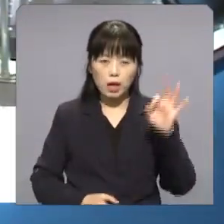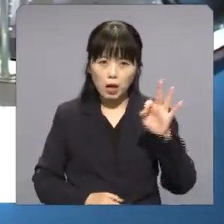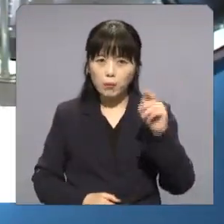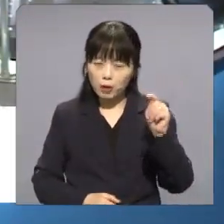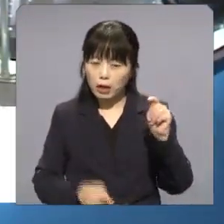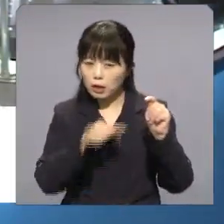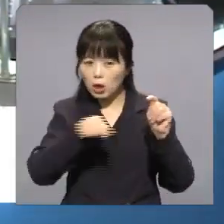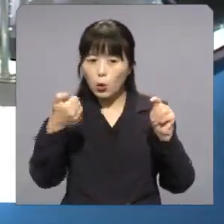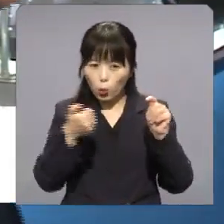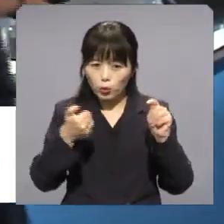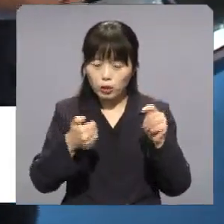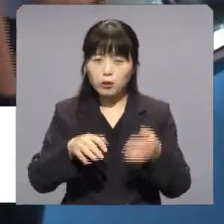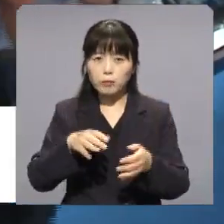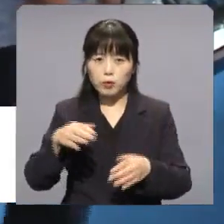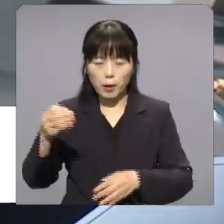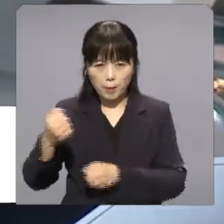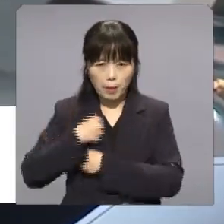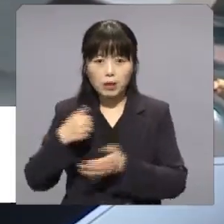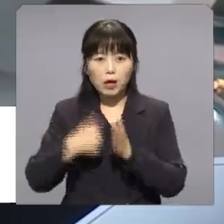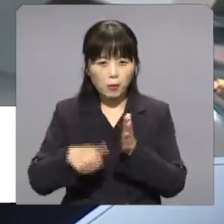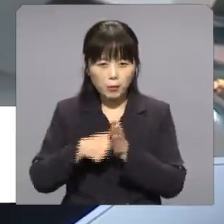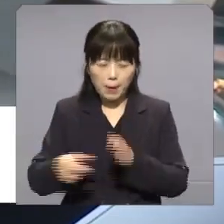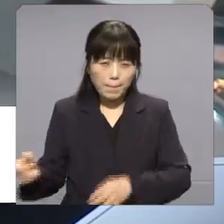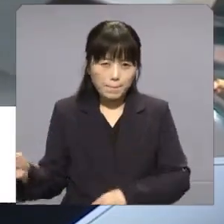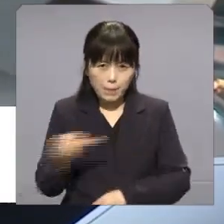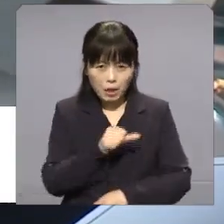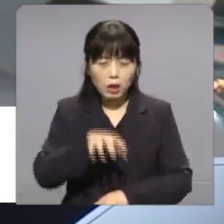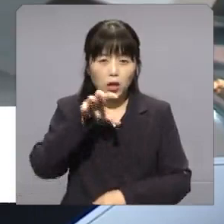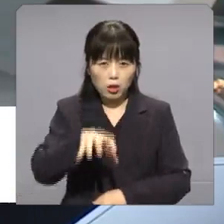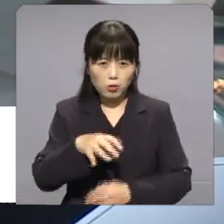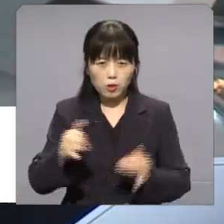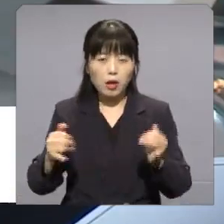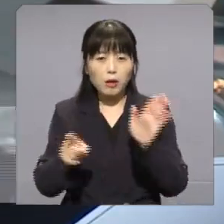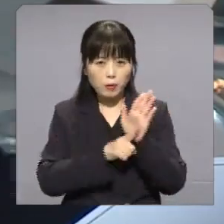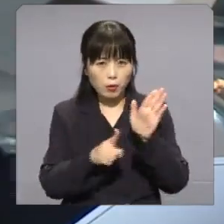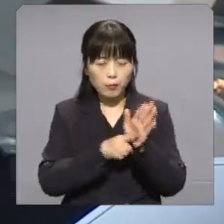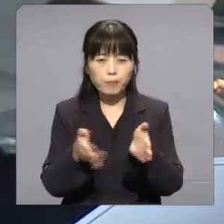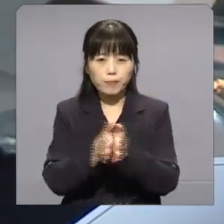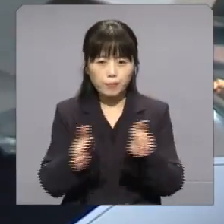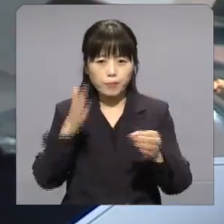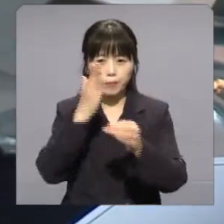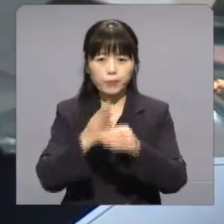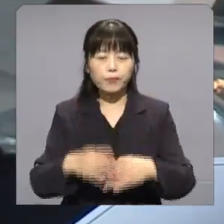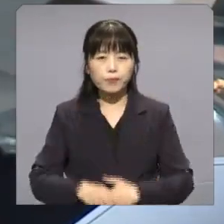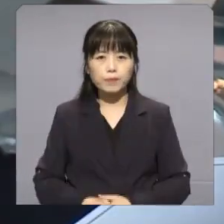FA-50을 생산하는 우리 방산업체도 발빠르게 현장 마케팅에 착수했습니다.